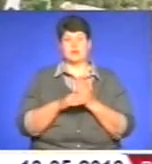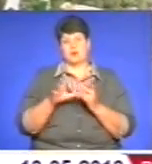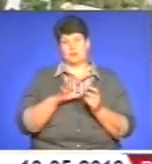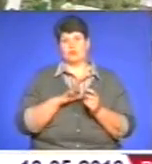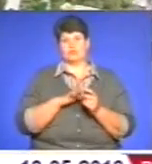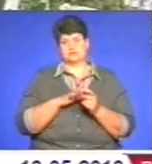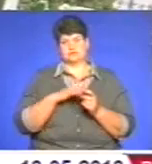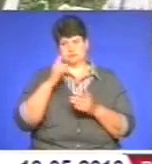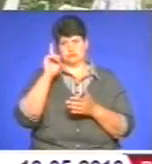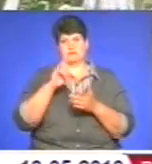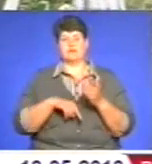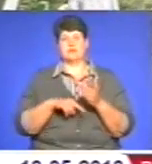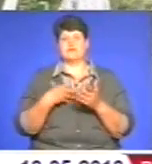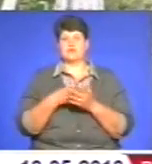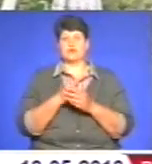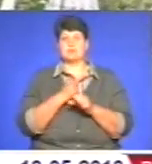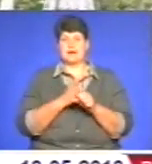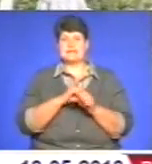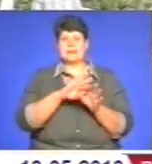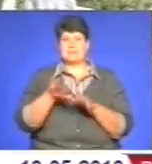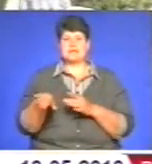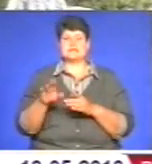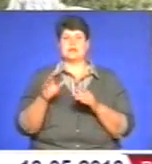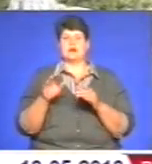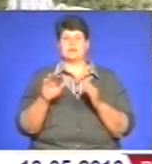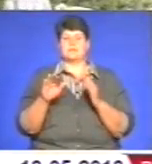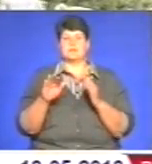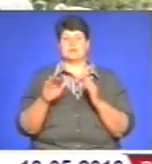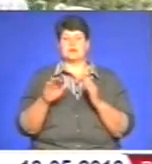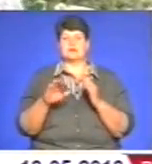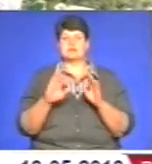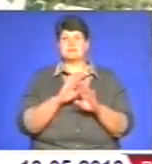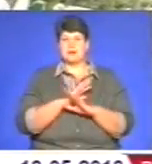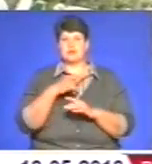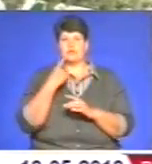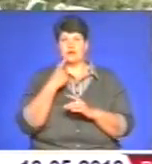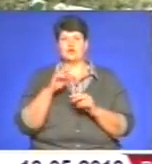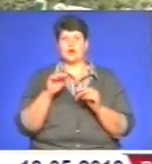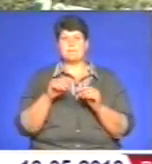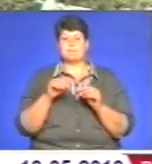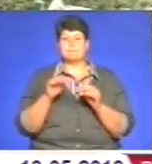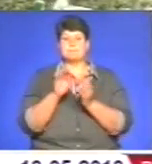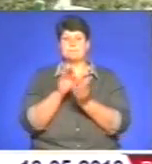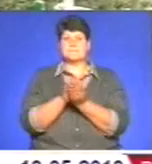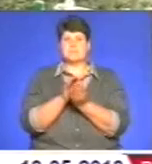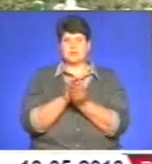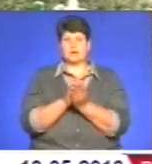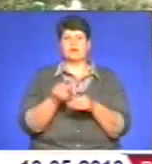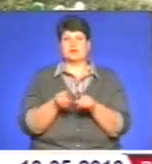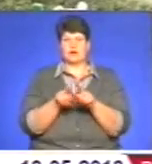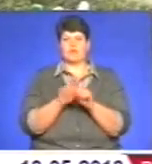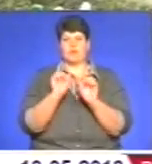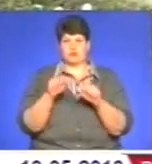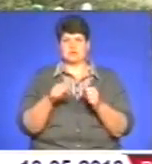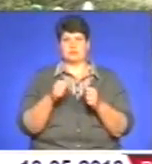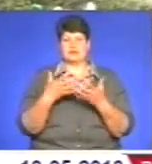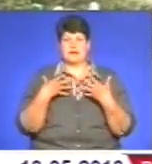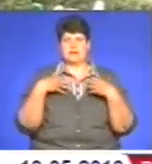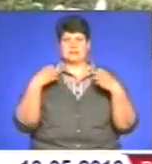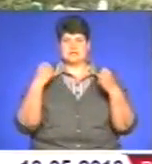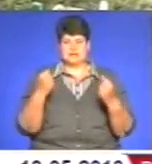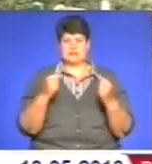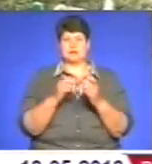своїй праці і після смерті казав, що навіть пісок на його могилі буде теж зціляти людей. І тому люди часто приходять до його могили, просять